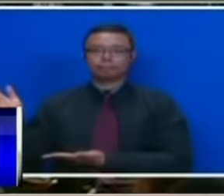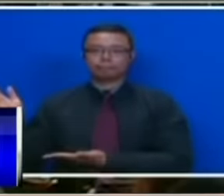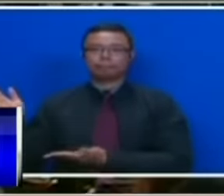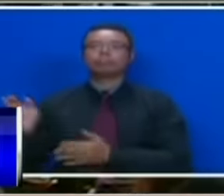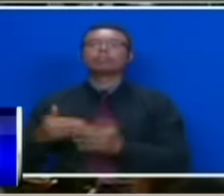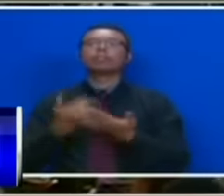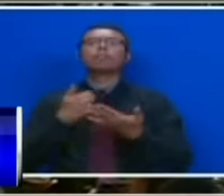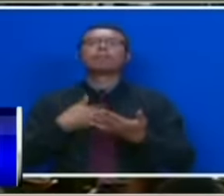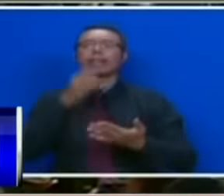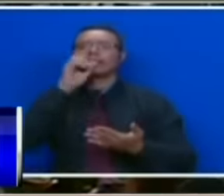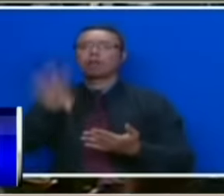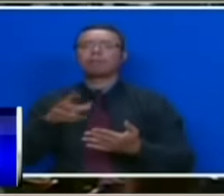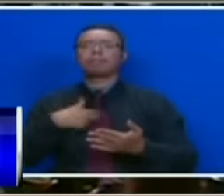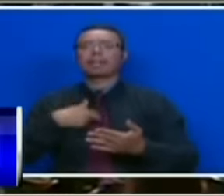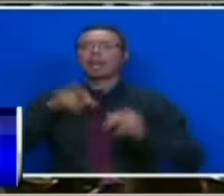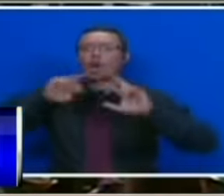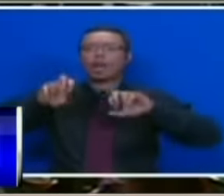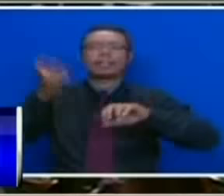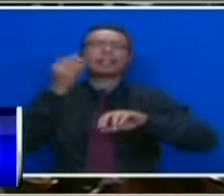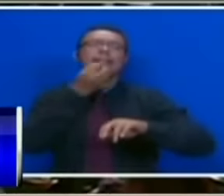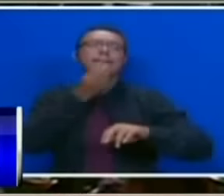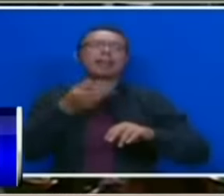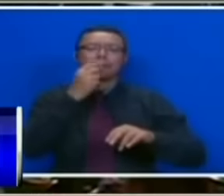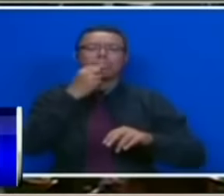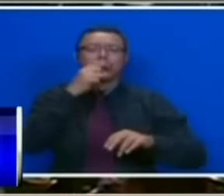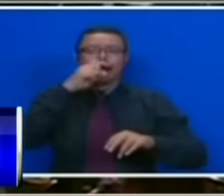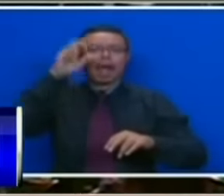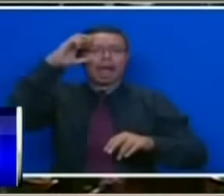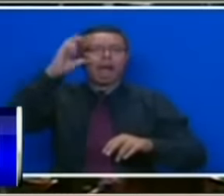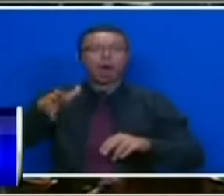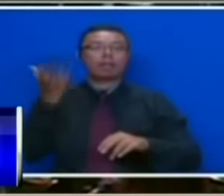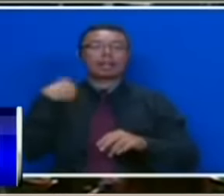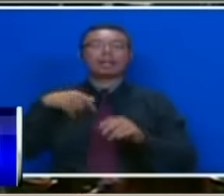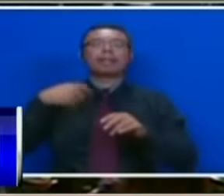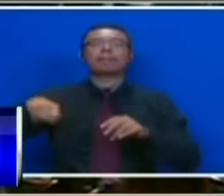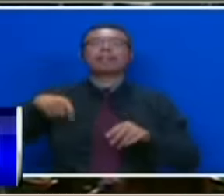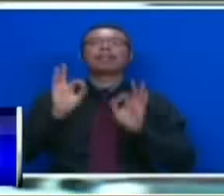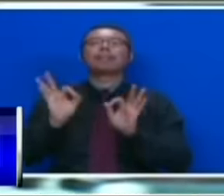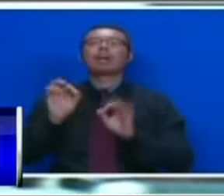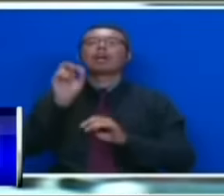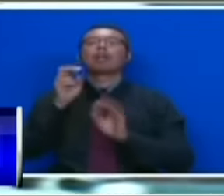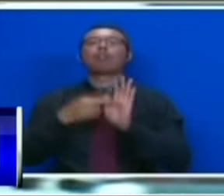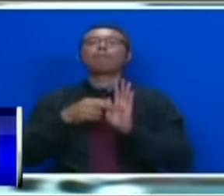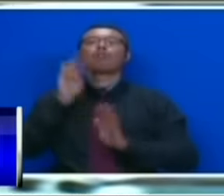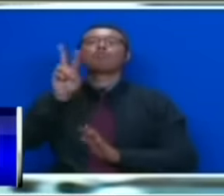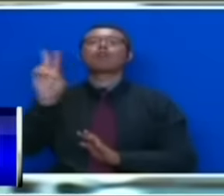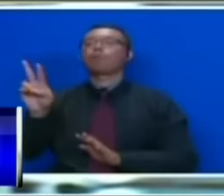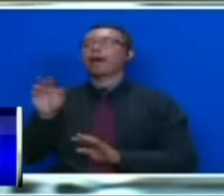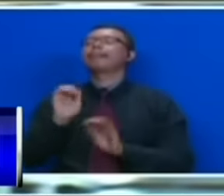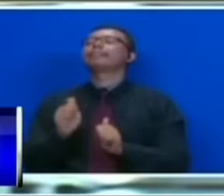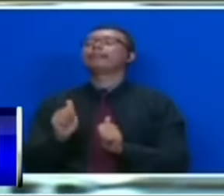Ya, sebelum saya menjawab, saya mengkoreksi dulu yang dikatakan oleh Pak Basuki bahwa Kemdikbud ranking 22. Saya sebenarnya enggak mau ngangkat